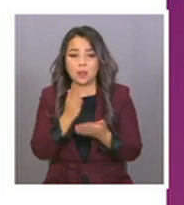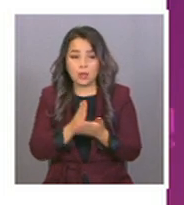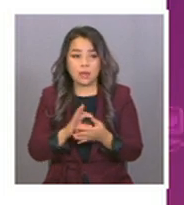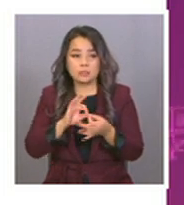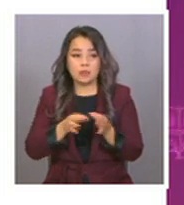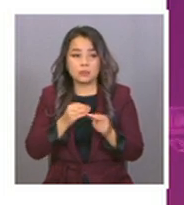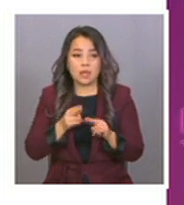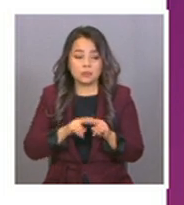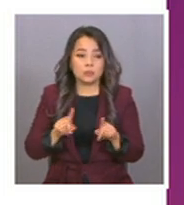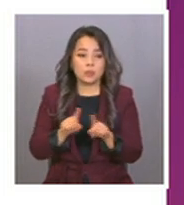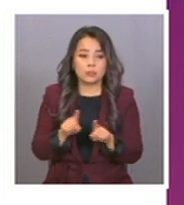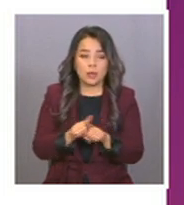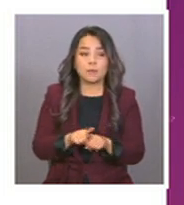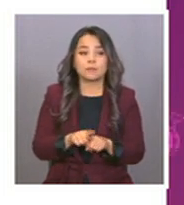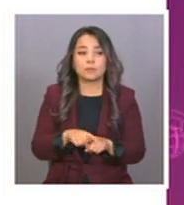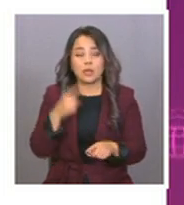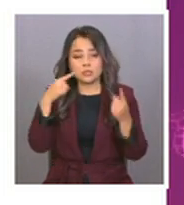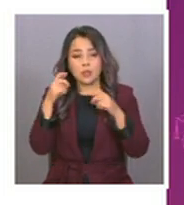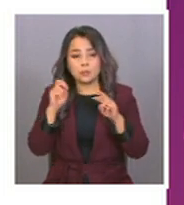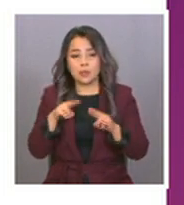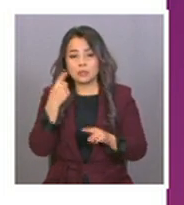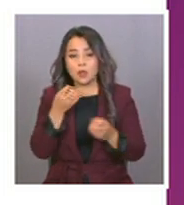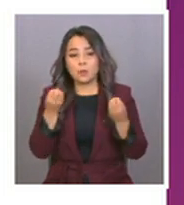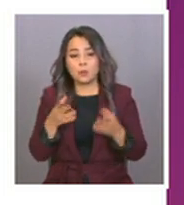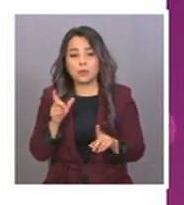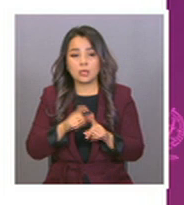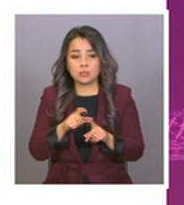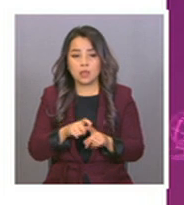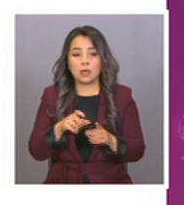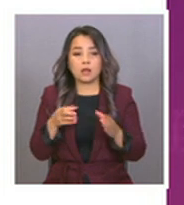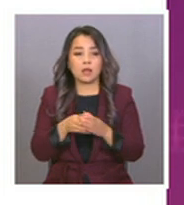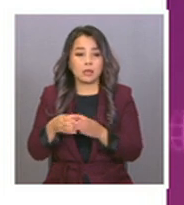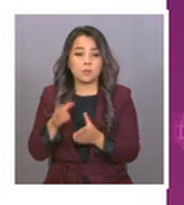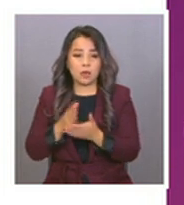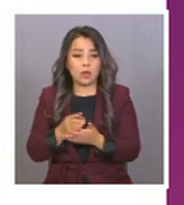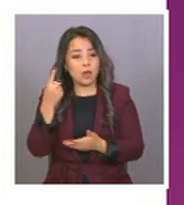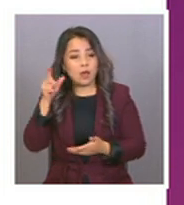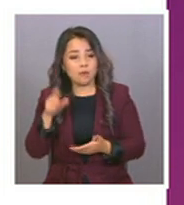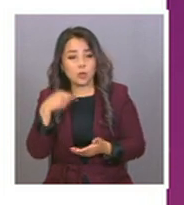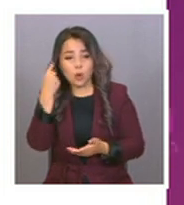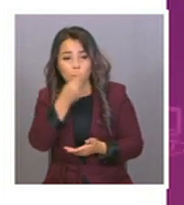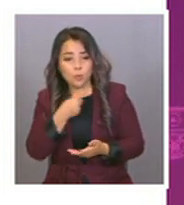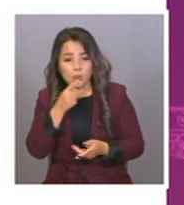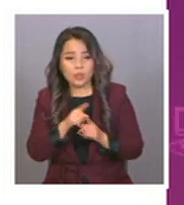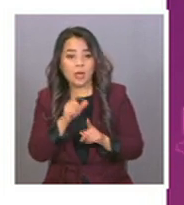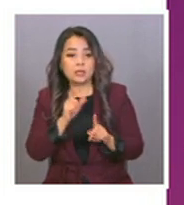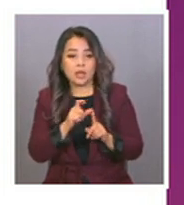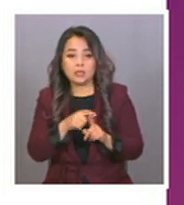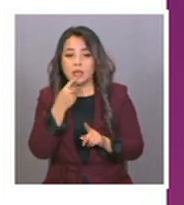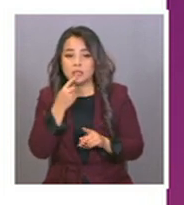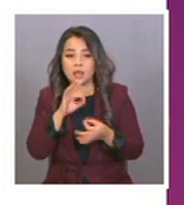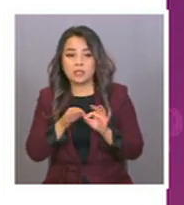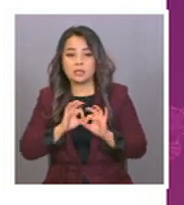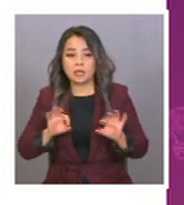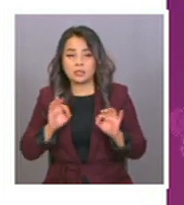шығармадағы автор бейнесі, көркем тілдік категория. Автор образы, тіл жағынан алғанда,